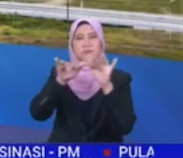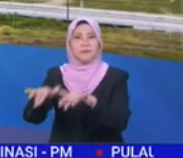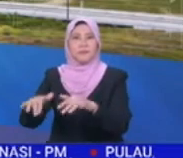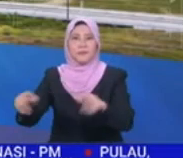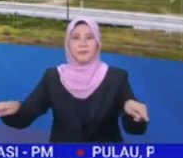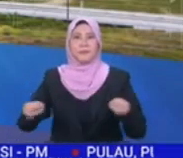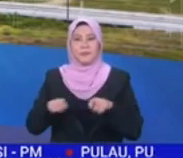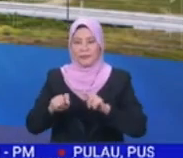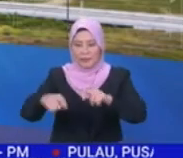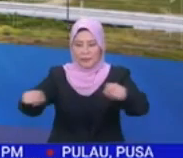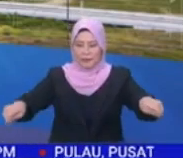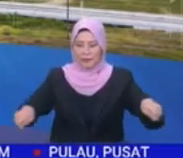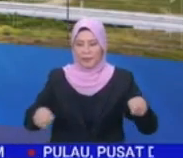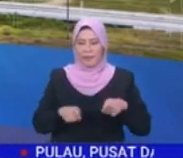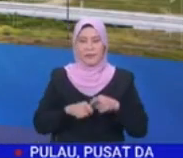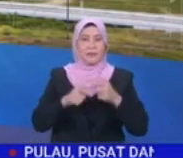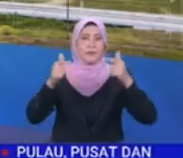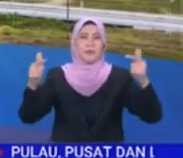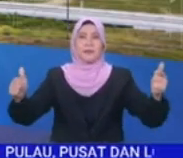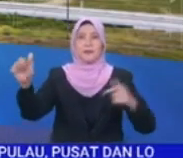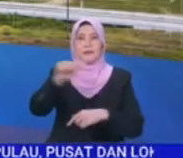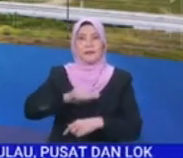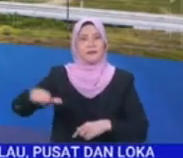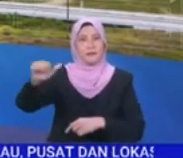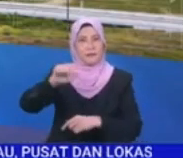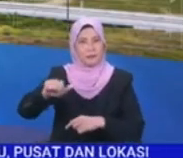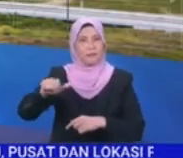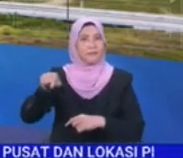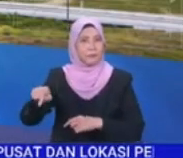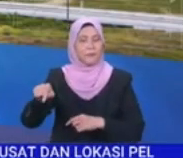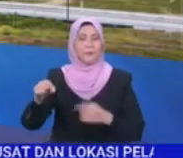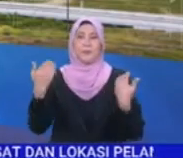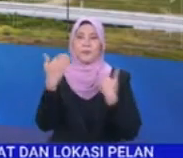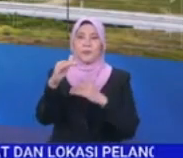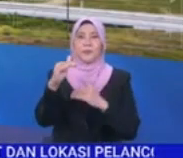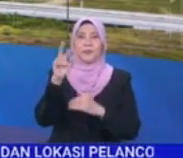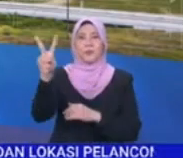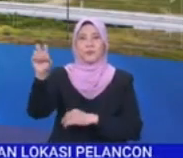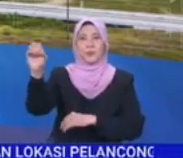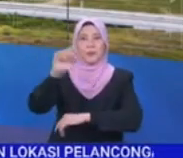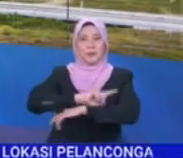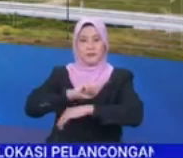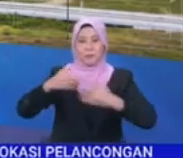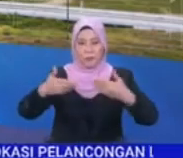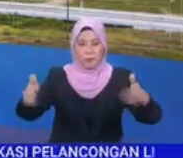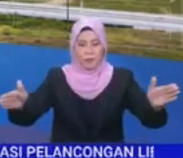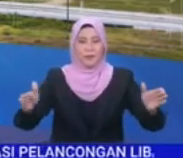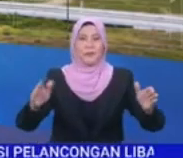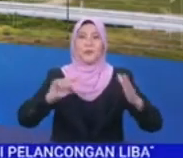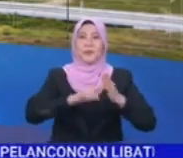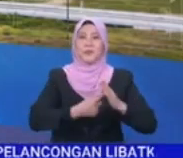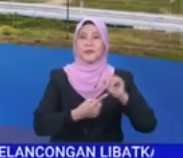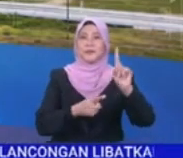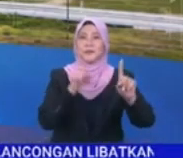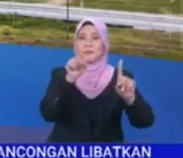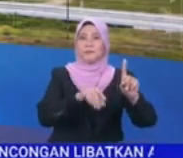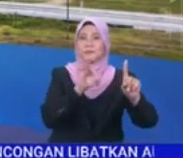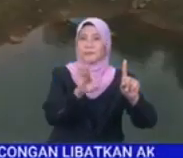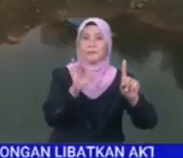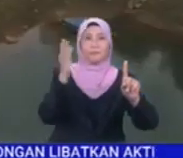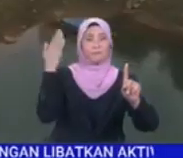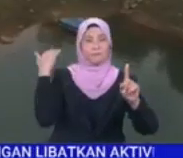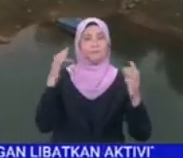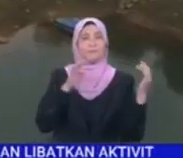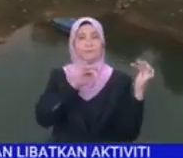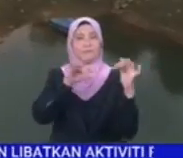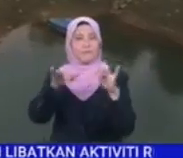Tasik buatan manusia terbesar di Asia Tenggara itu dalam tempoh 20 hari beroperasi sejak 1 September